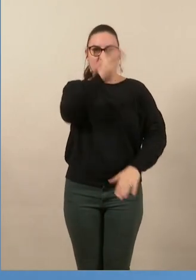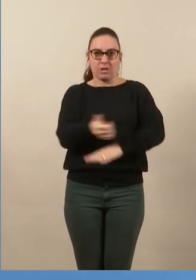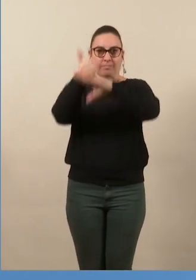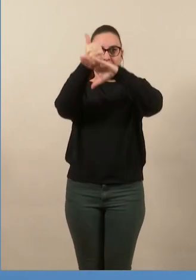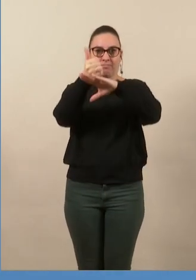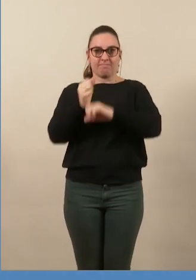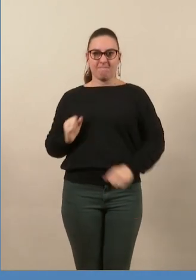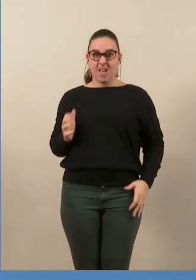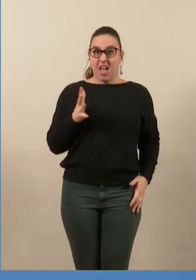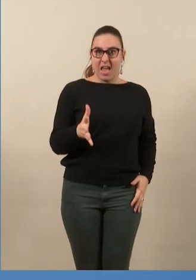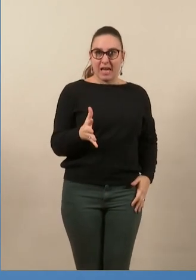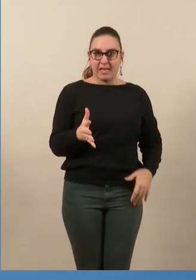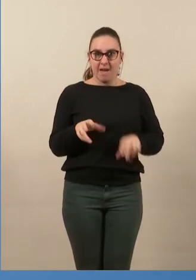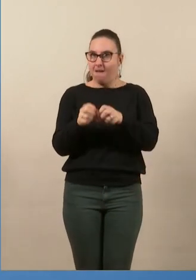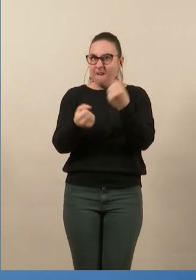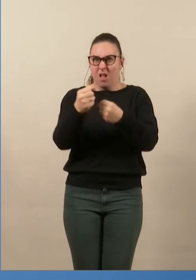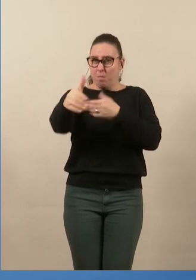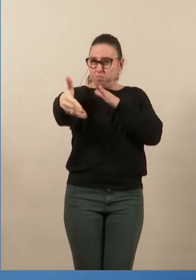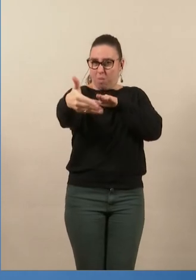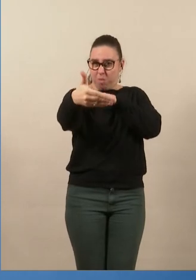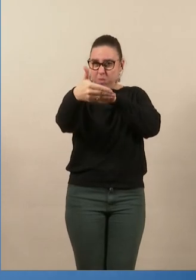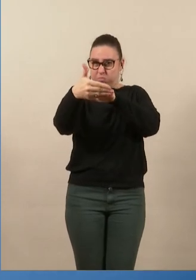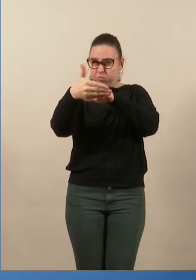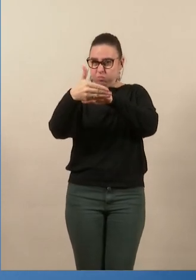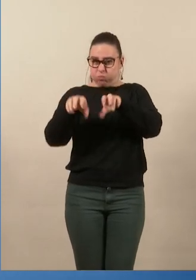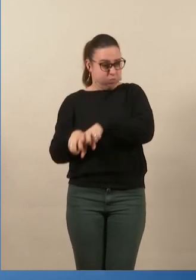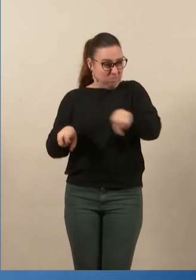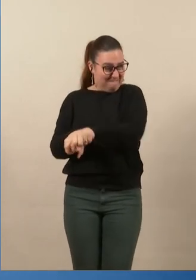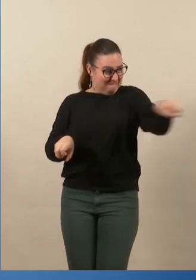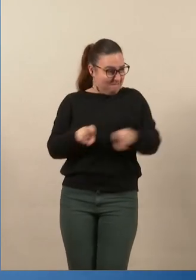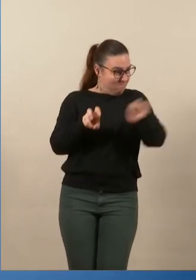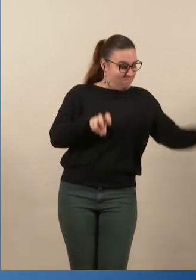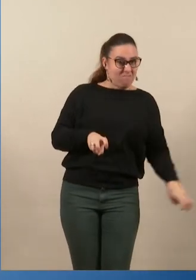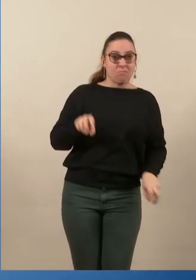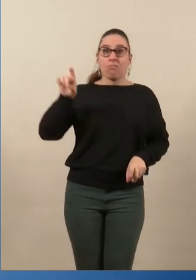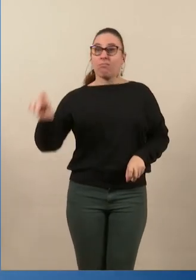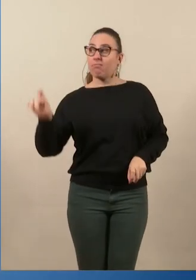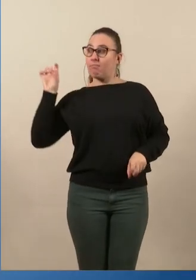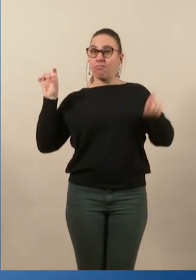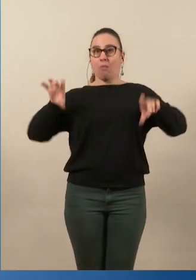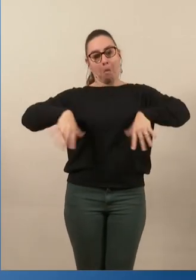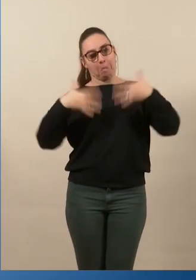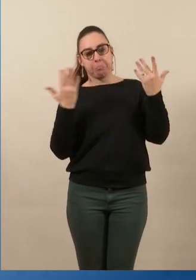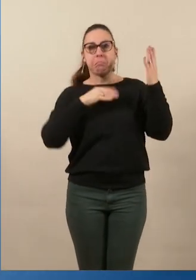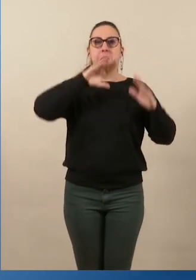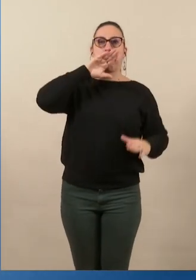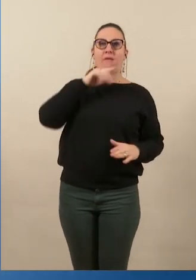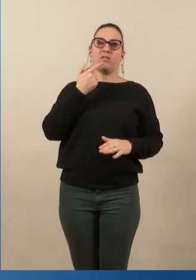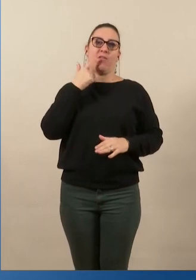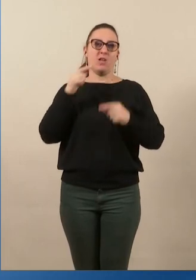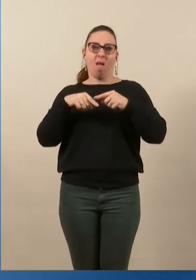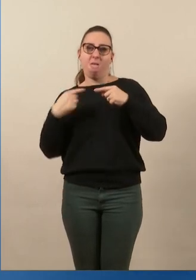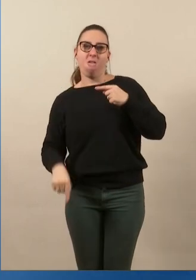va sauter de la voiture en marche juste avant l'impact tant pis pour les autres passagers qui auront à payer longtemps le prix de sa conduite